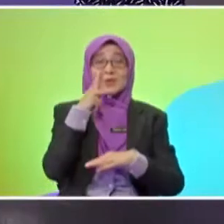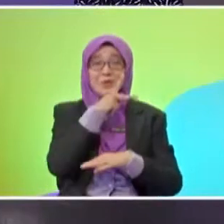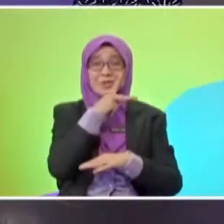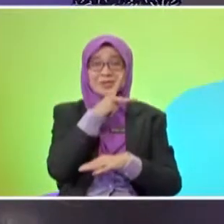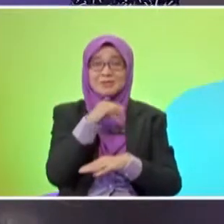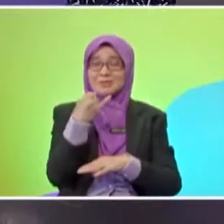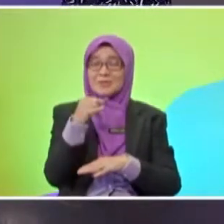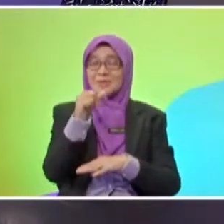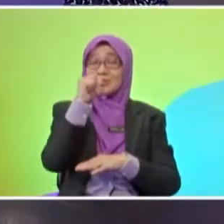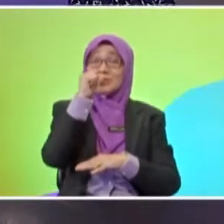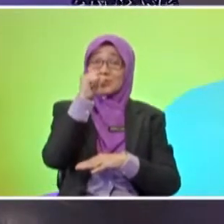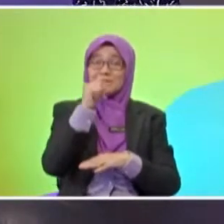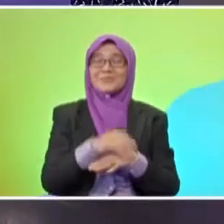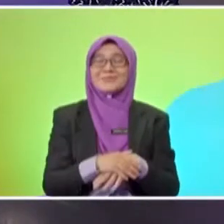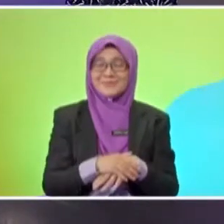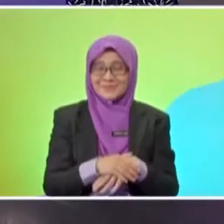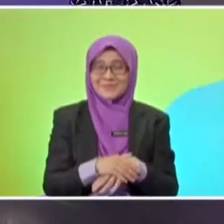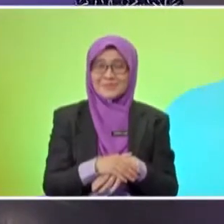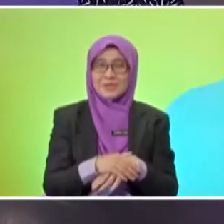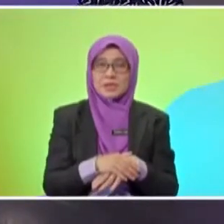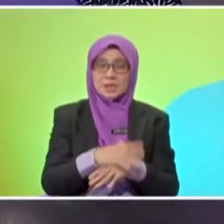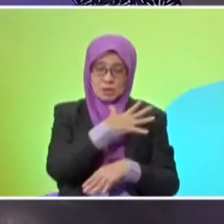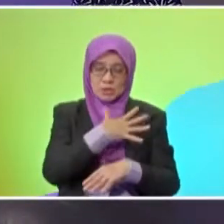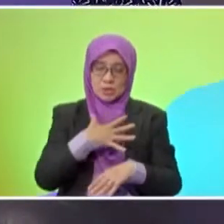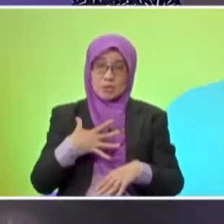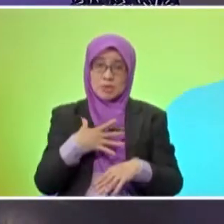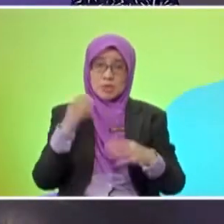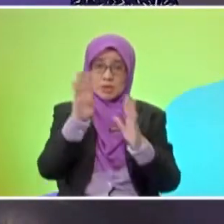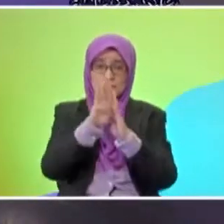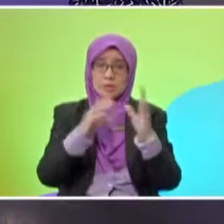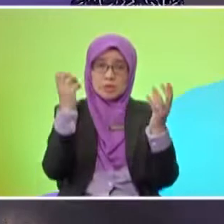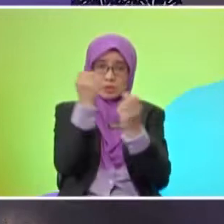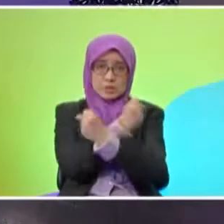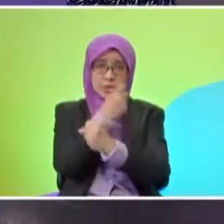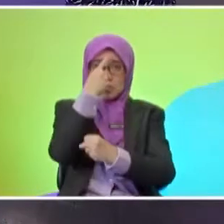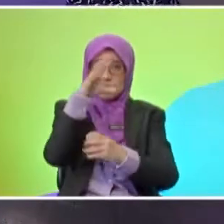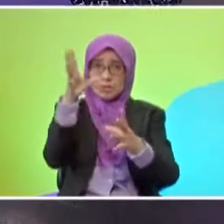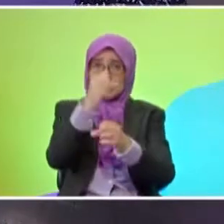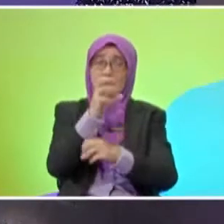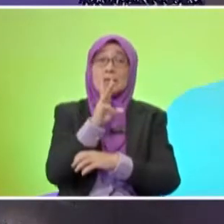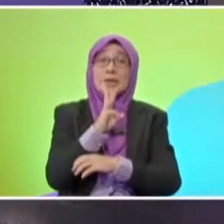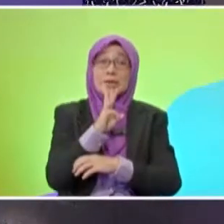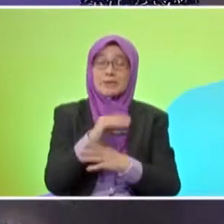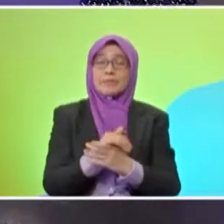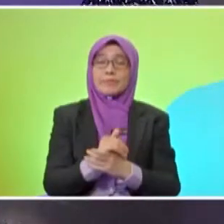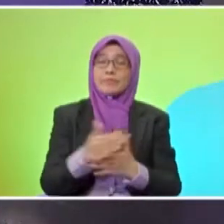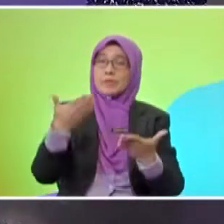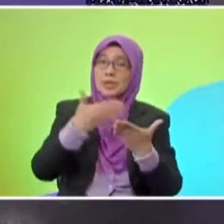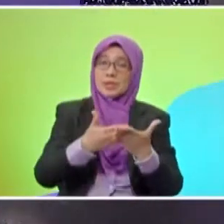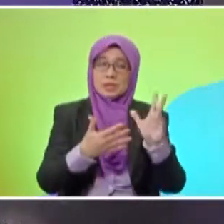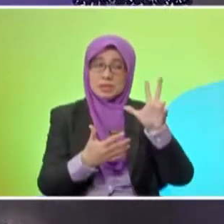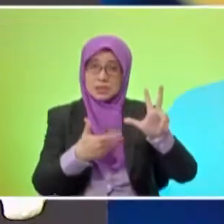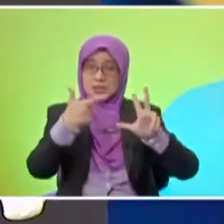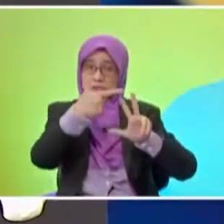ikut bersaing untuk mendapatkan air Oke Sayang faktor yang ketiga pula agaknya Ruri of image